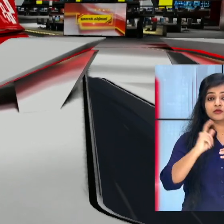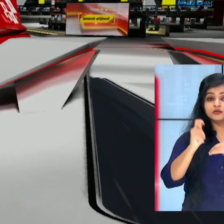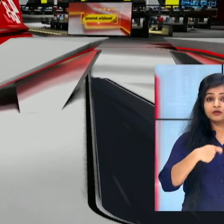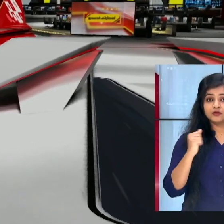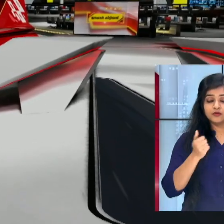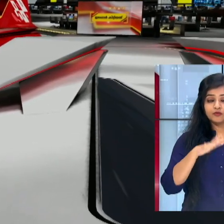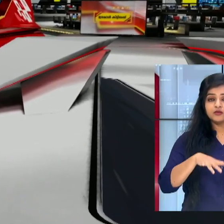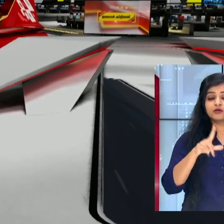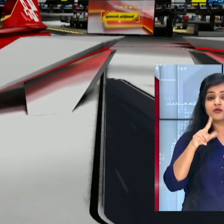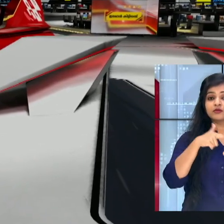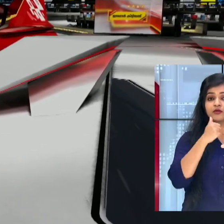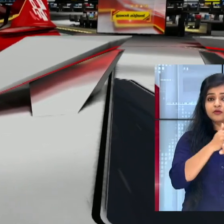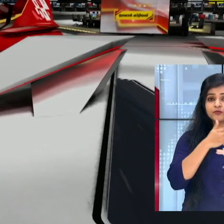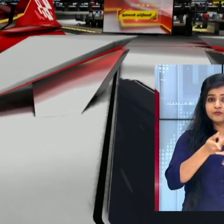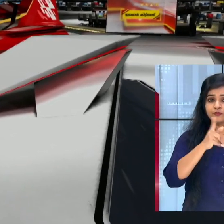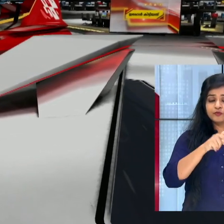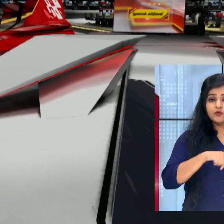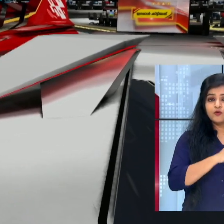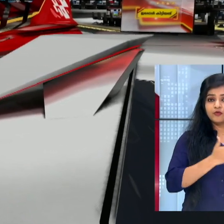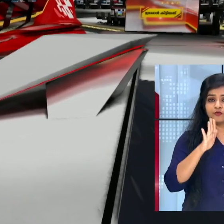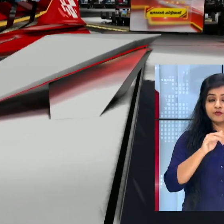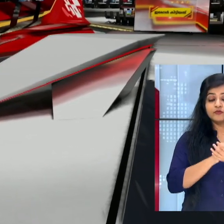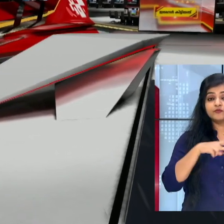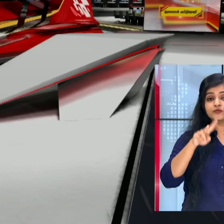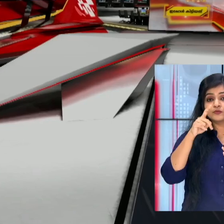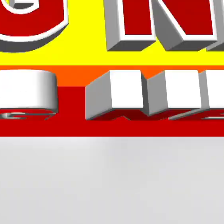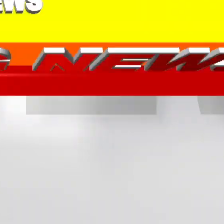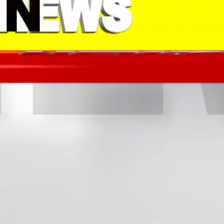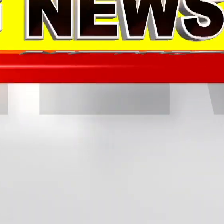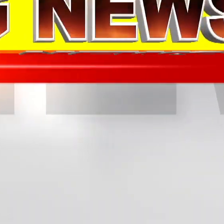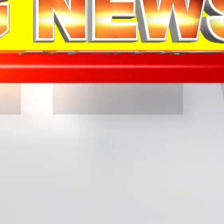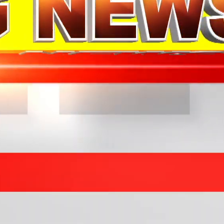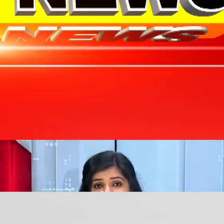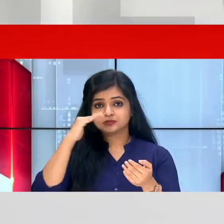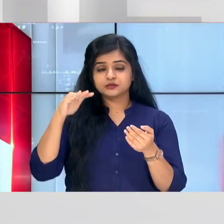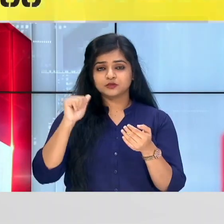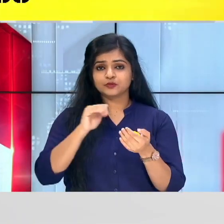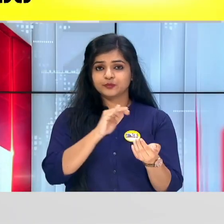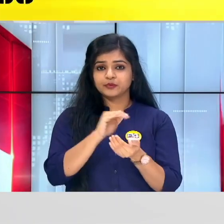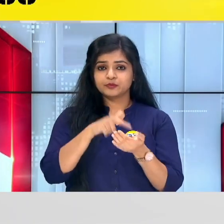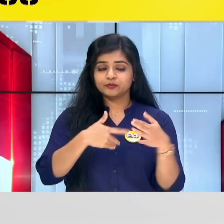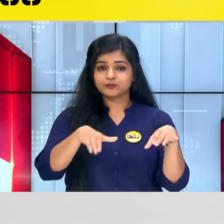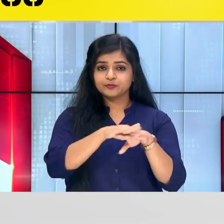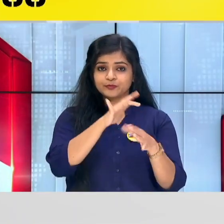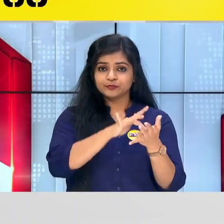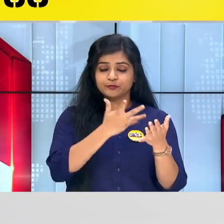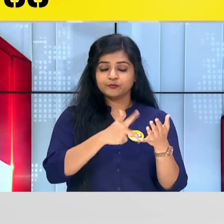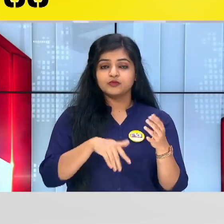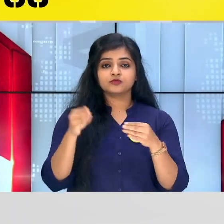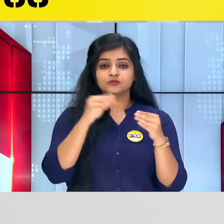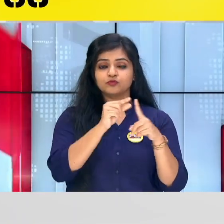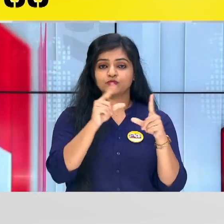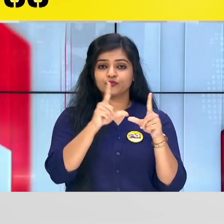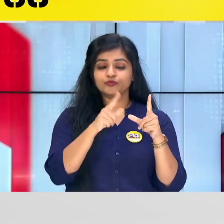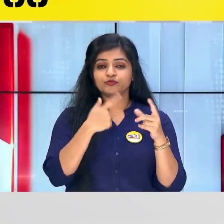വിഷ്ണു ചികിത്സയിലായിരുന്നു. വിഷ്ണുവിന്റെ സഹോദരിയുടെ നവജാത ശിശുവിനെ മറവ് ചെയ്ത സ്ഥലത്തെത്തിച്ച് തെളിവെടുക്കും. 5 ദിവസമാണ് കസ്റ്റഡി കാലാവധി. രാഹുൽ